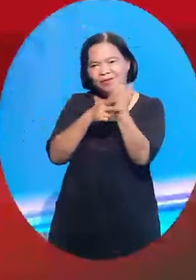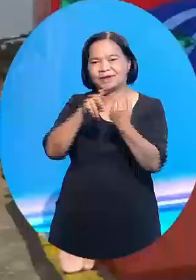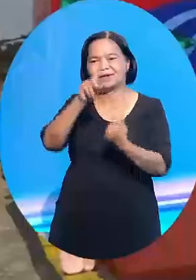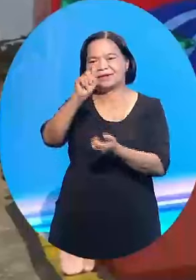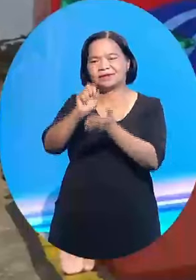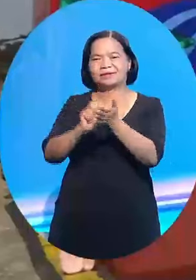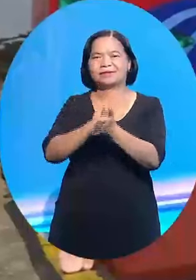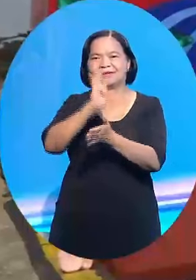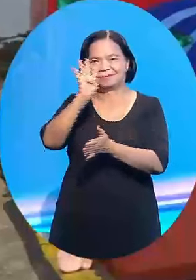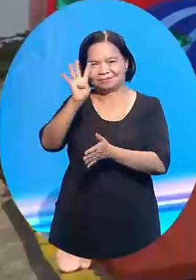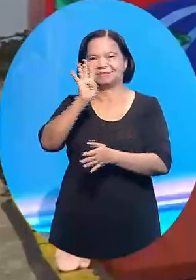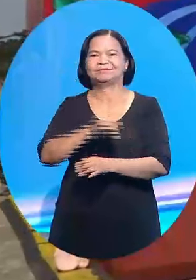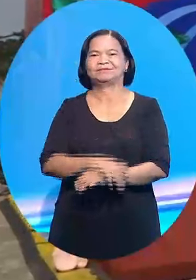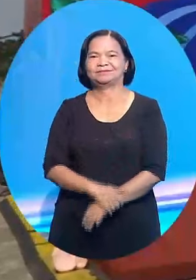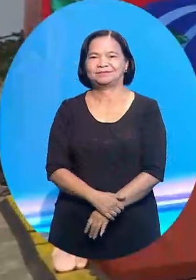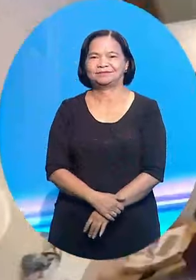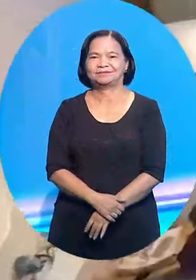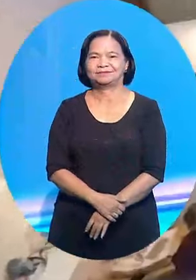tháng 4 tới đây.